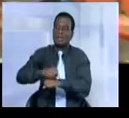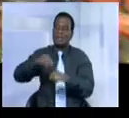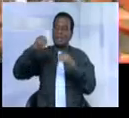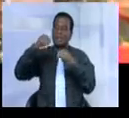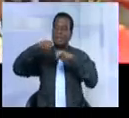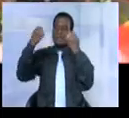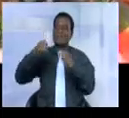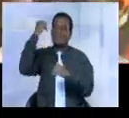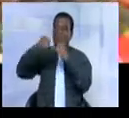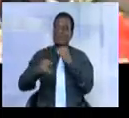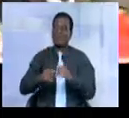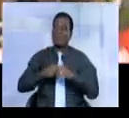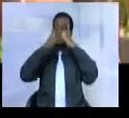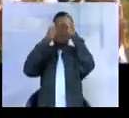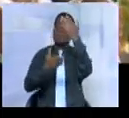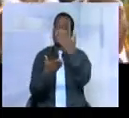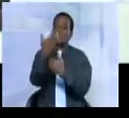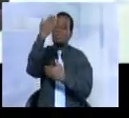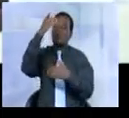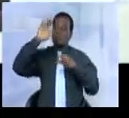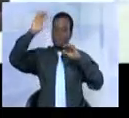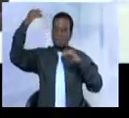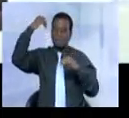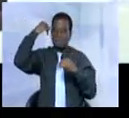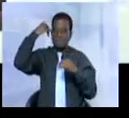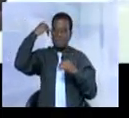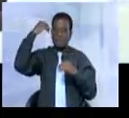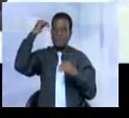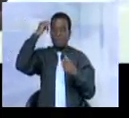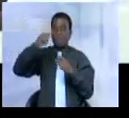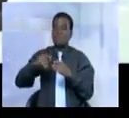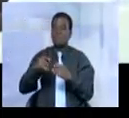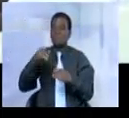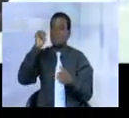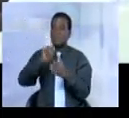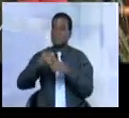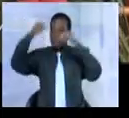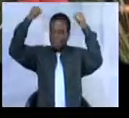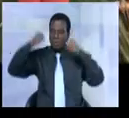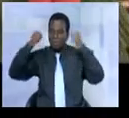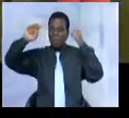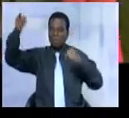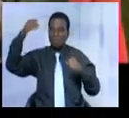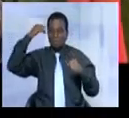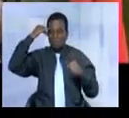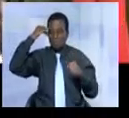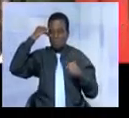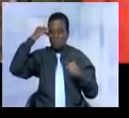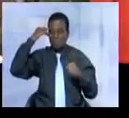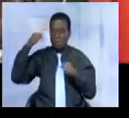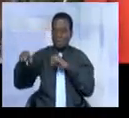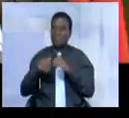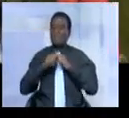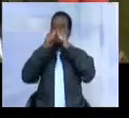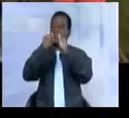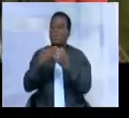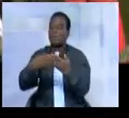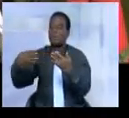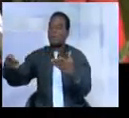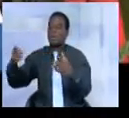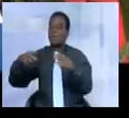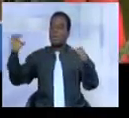est récompensée par le Premier ministre Kablan Duncan. Pour marquer ce passage au Palais des Sports de Trècheville, le Premier ministre Shizo Abe a fait un don de matériel à